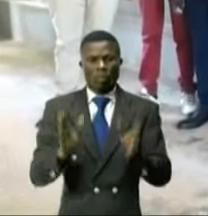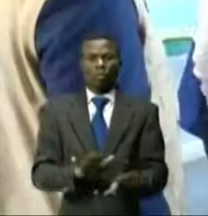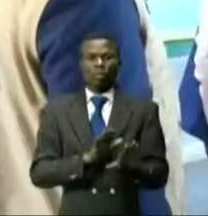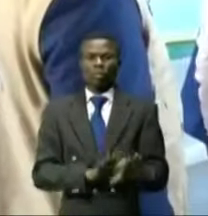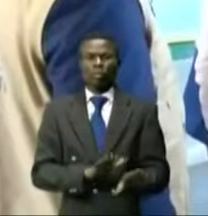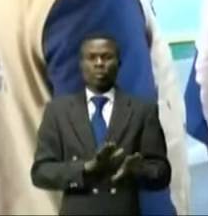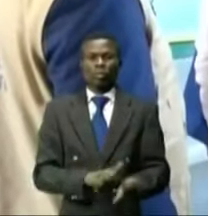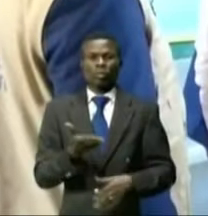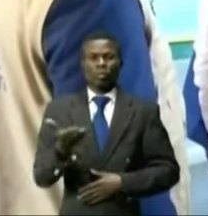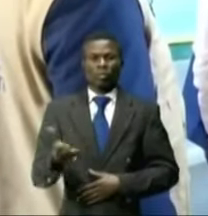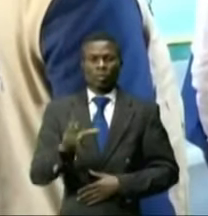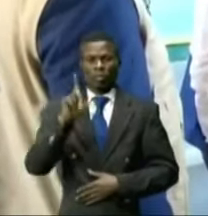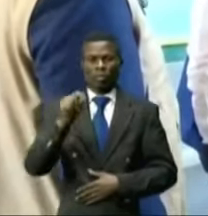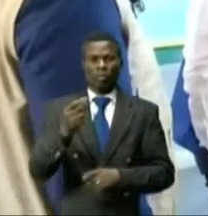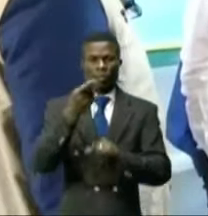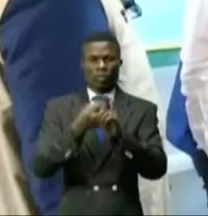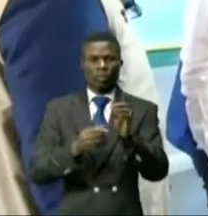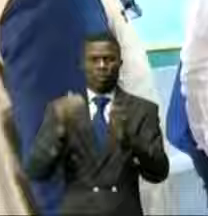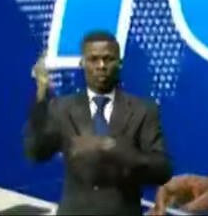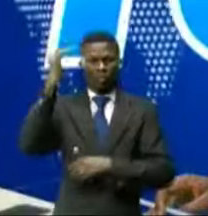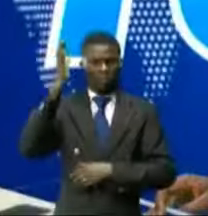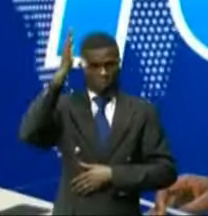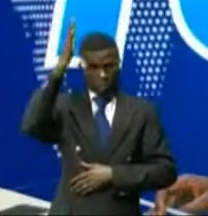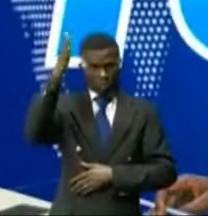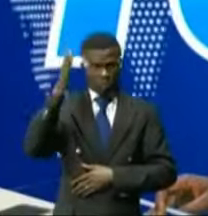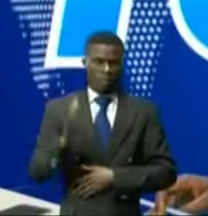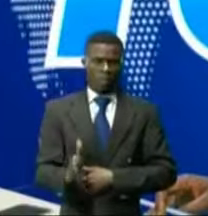en droit d'attendre le 20 décembre prochain.